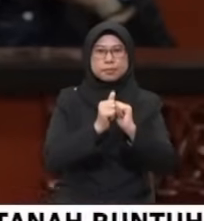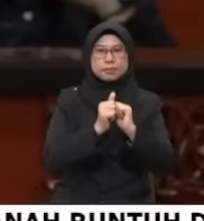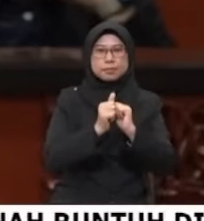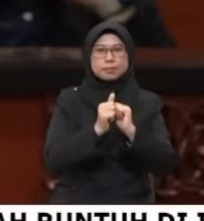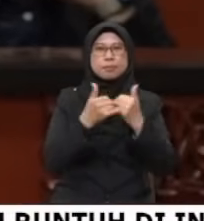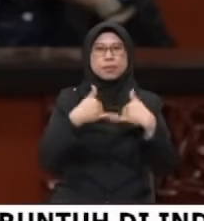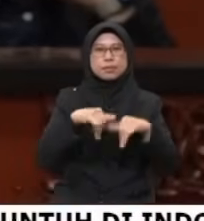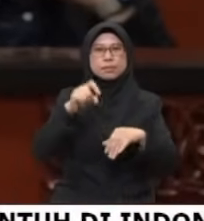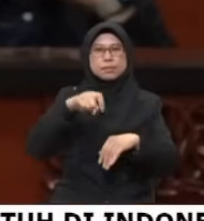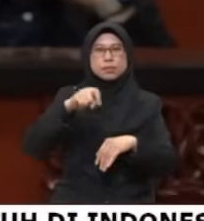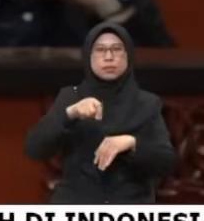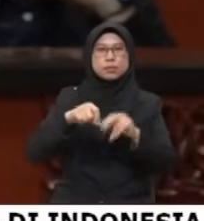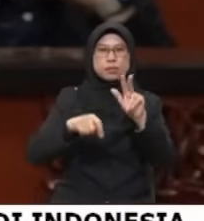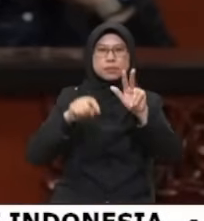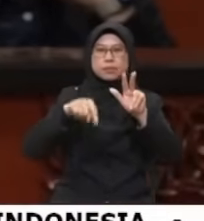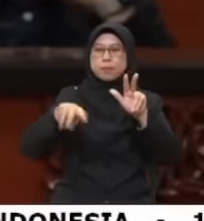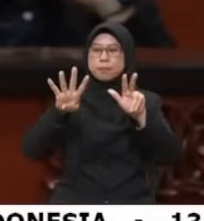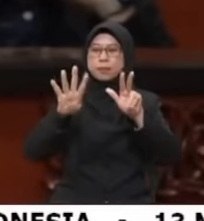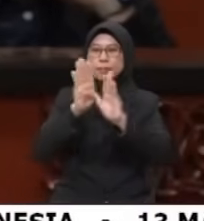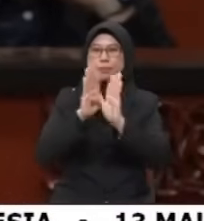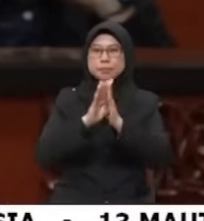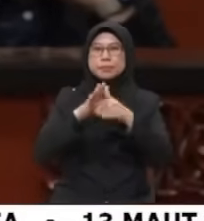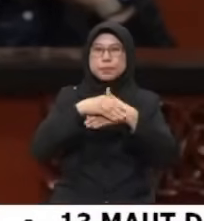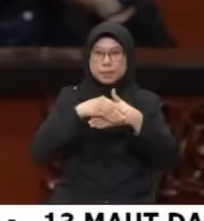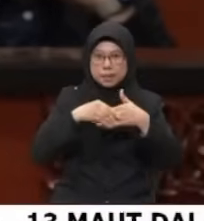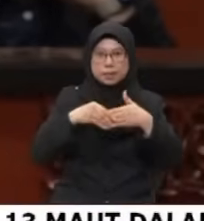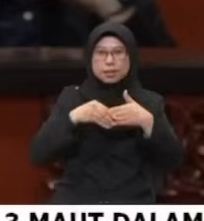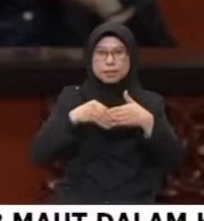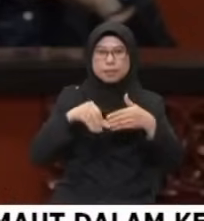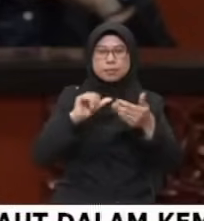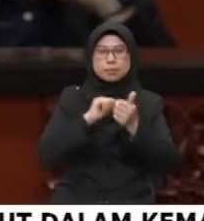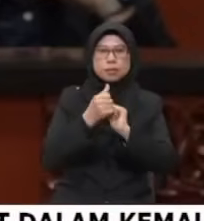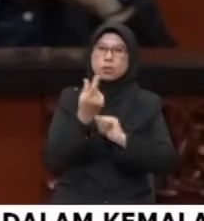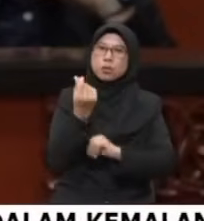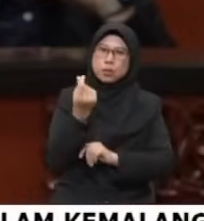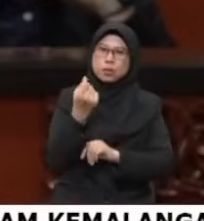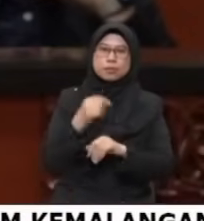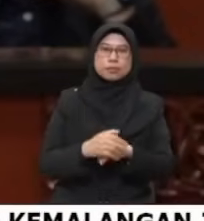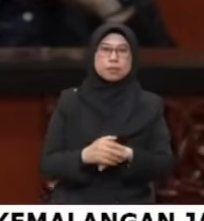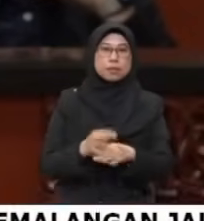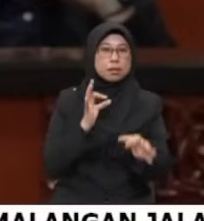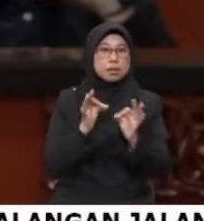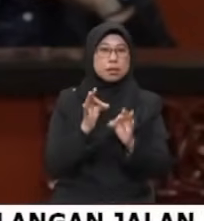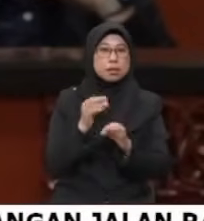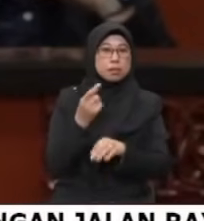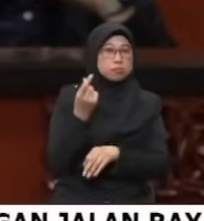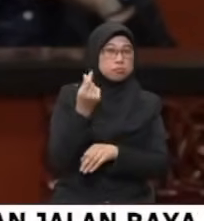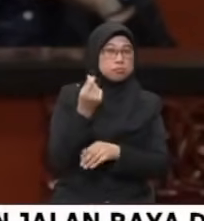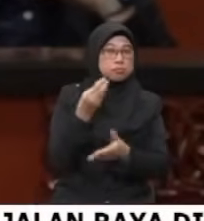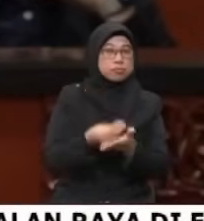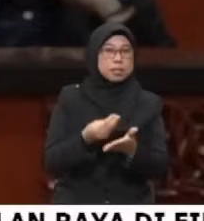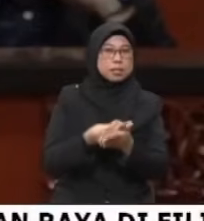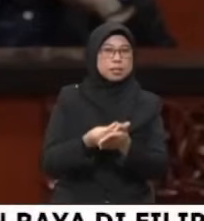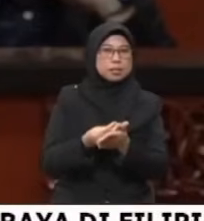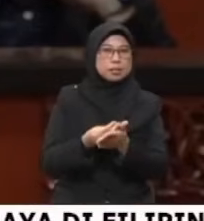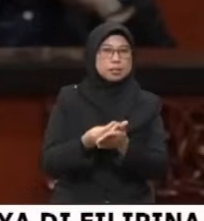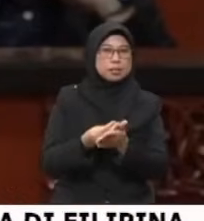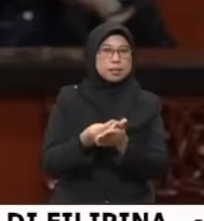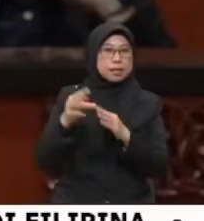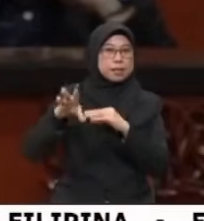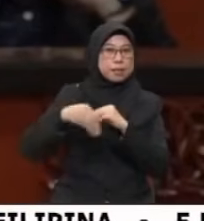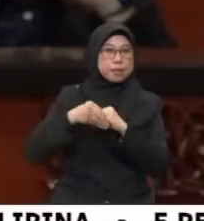mu tig. R bilion tadi ya itu kekangan besar jadi selagi kita tidak dapat kawangan